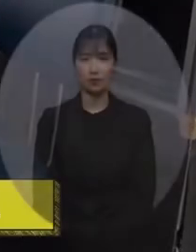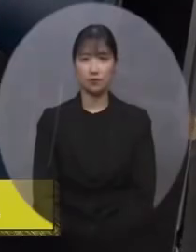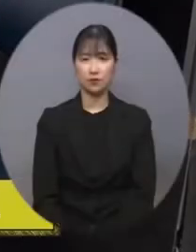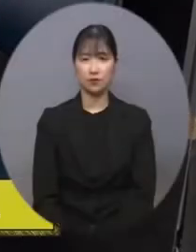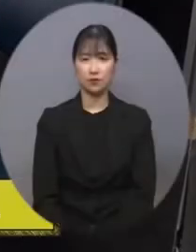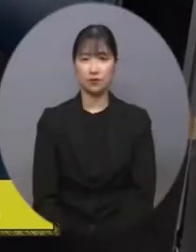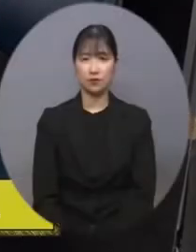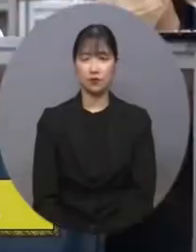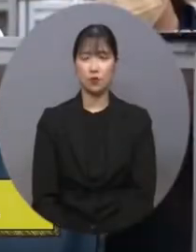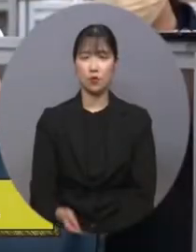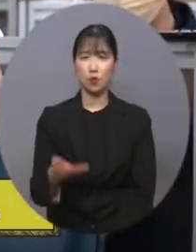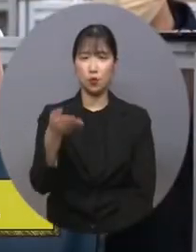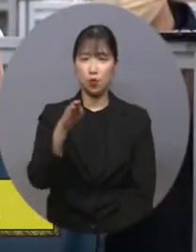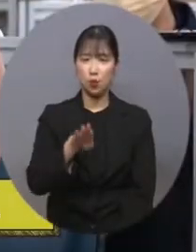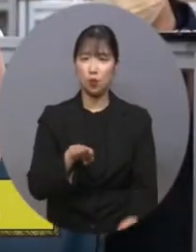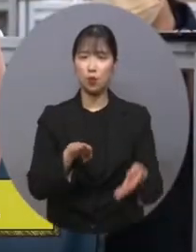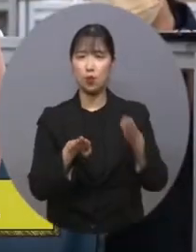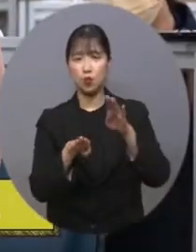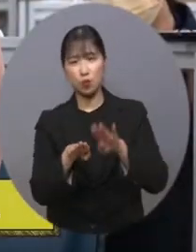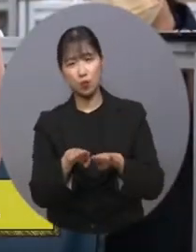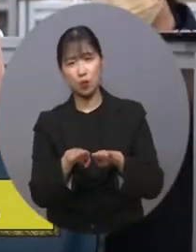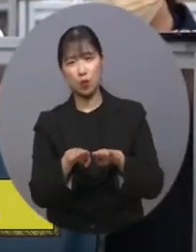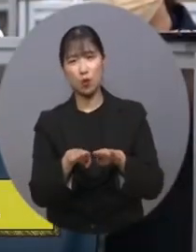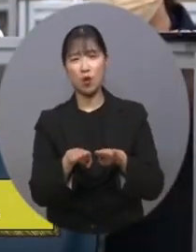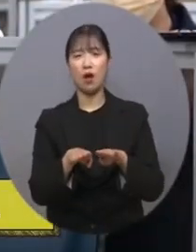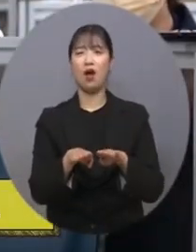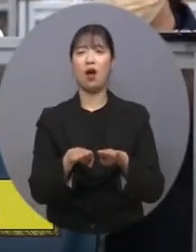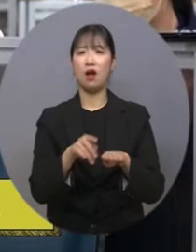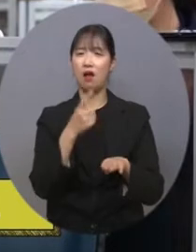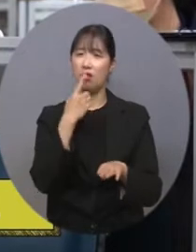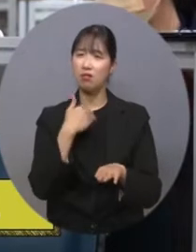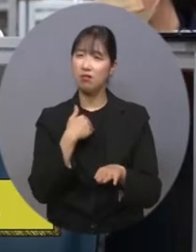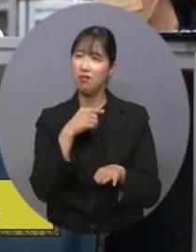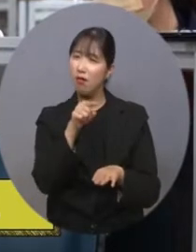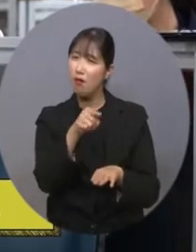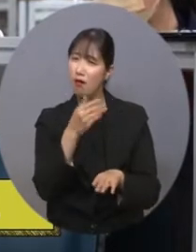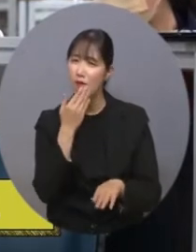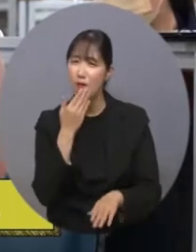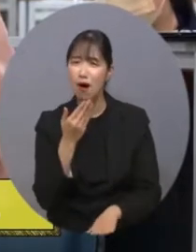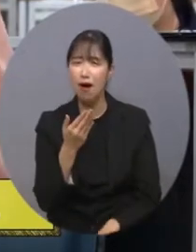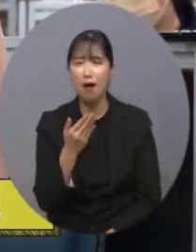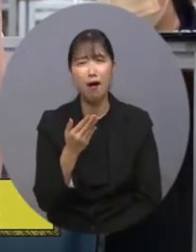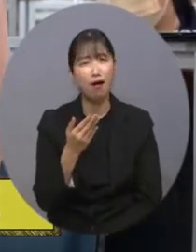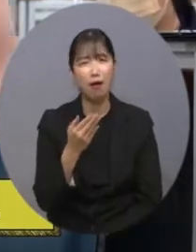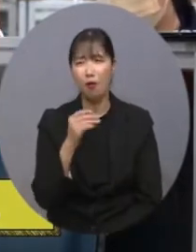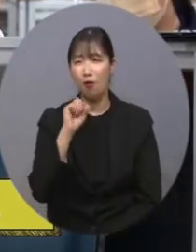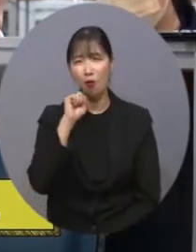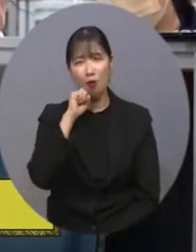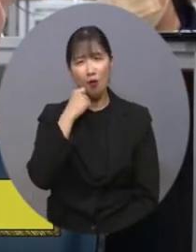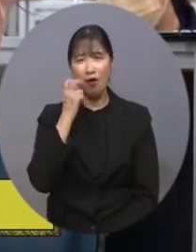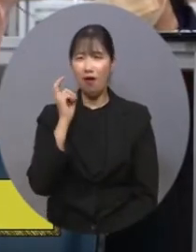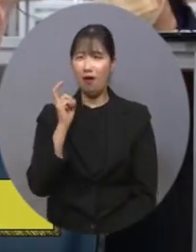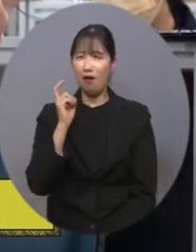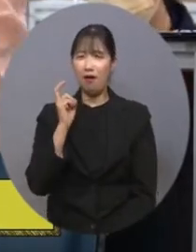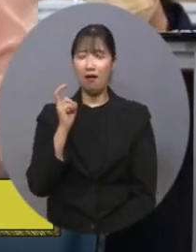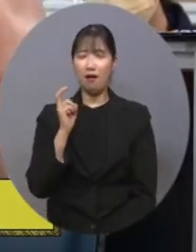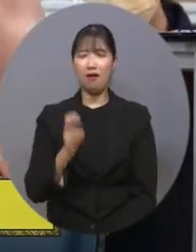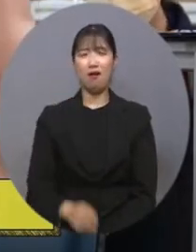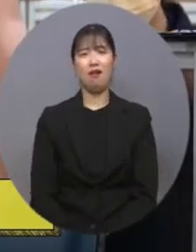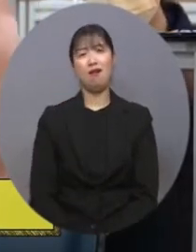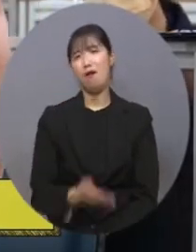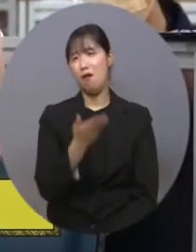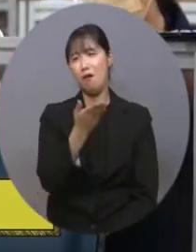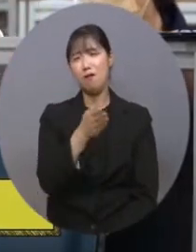접고, 아이고. 아, 제가 이거를 할 수 있으려 될지 모르겠는데. 아,